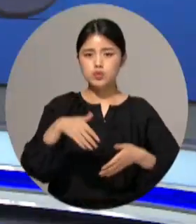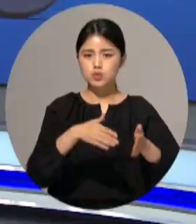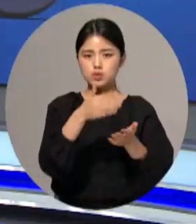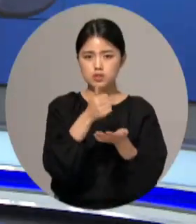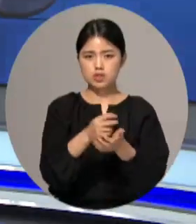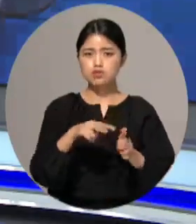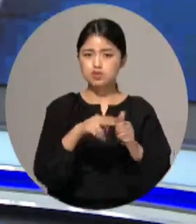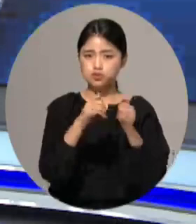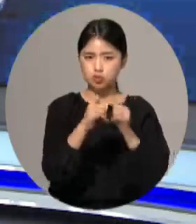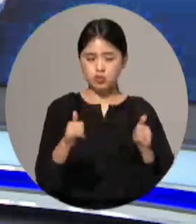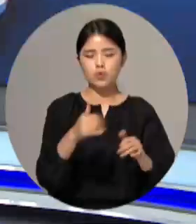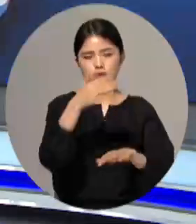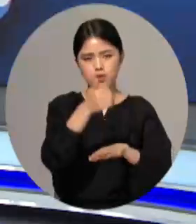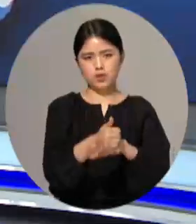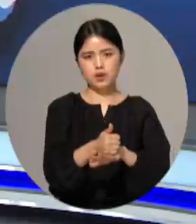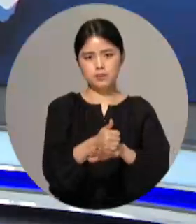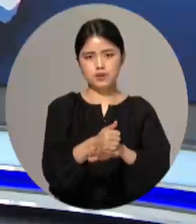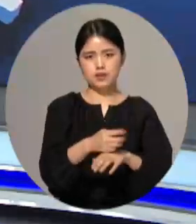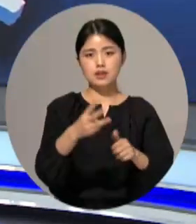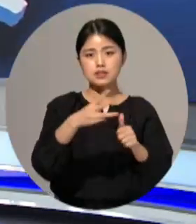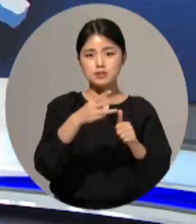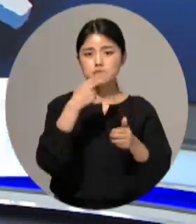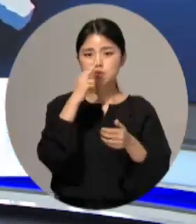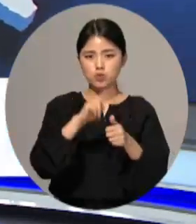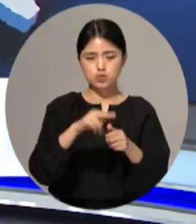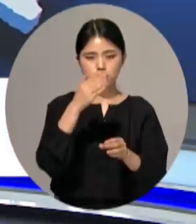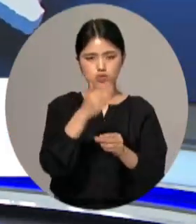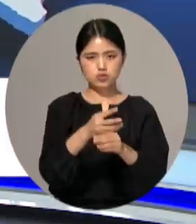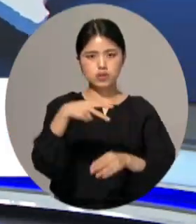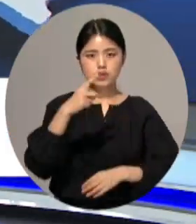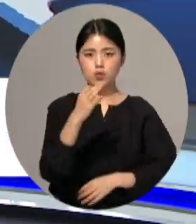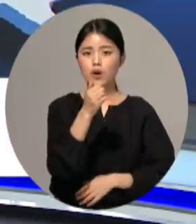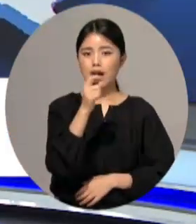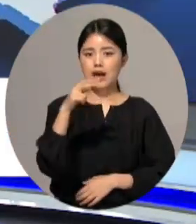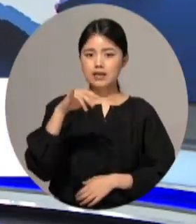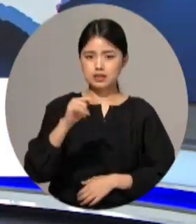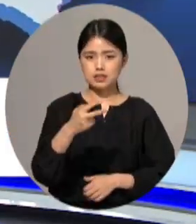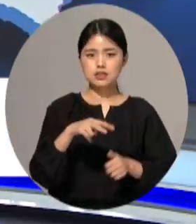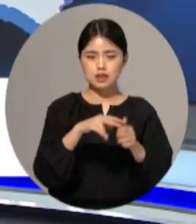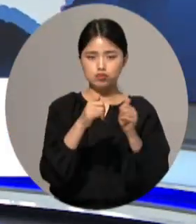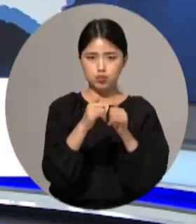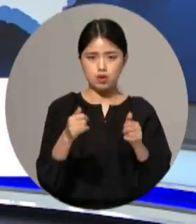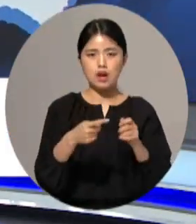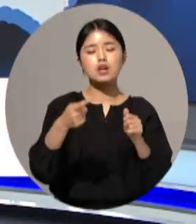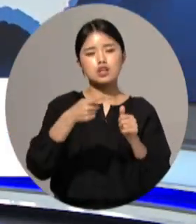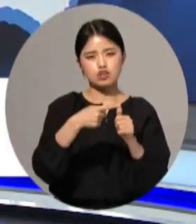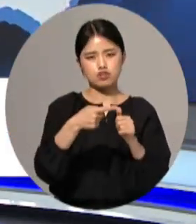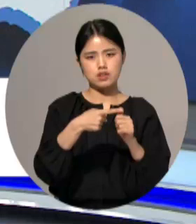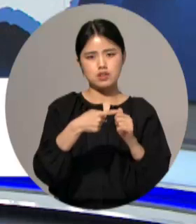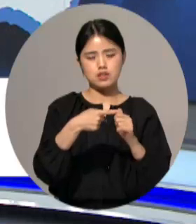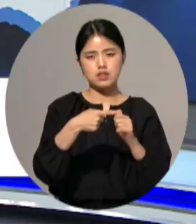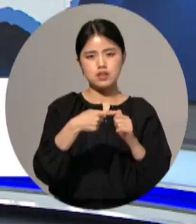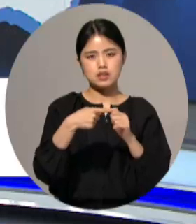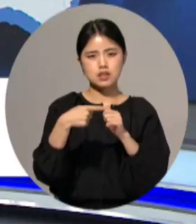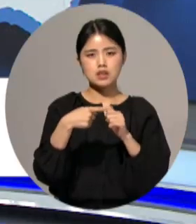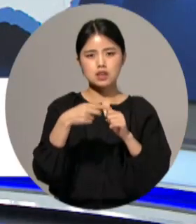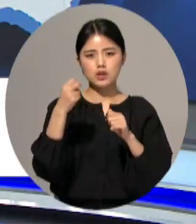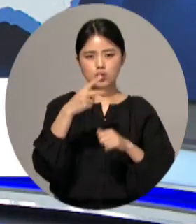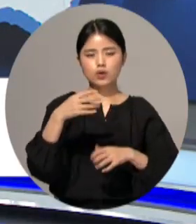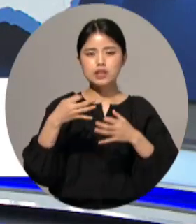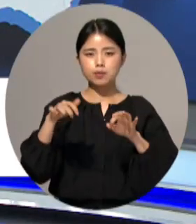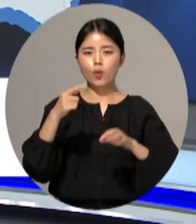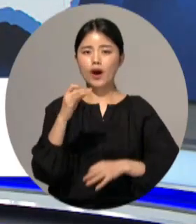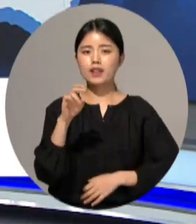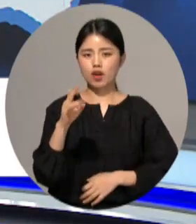후보 여론조사 결과입니다 3선에 도전하고 있는 송아지는 현 지사가 1위로 나타난 가운데 김관영 찬 국회의원 칡 역세 가